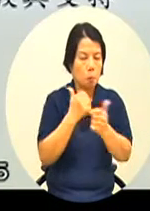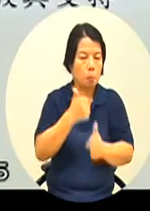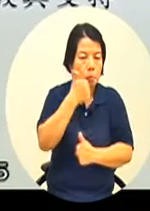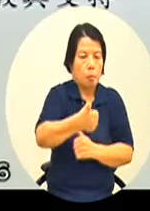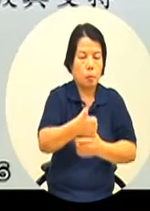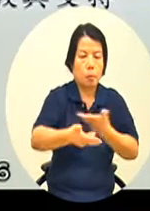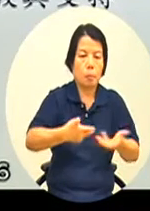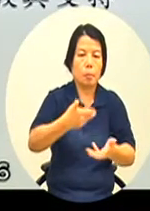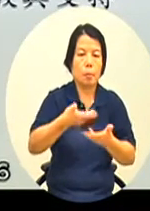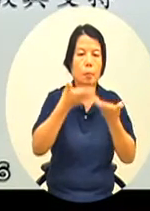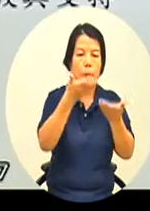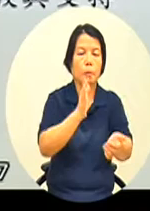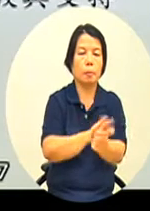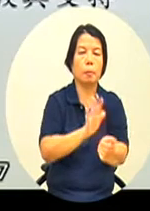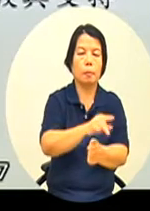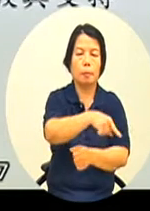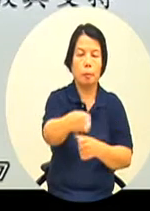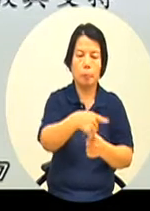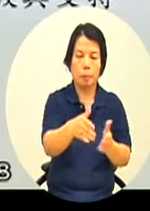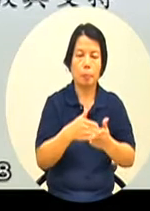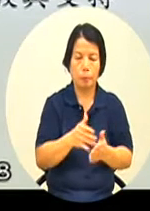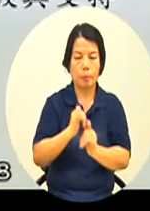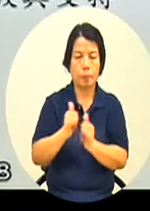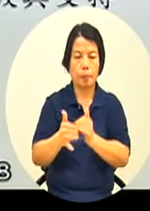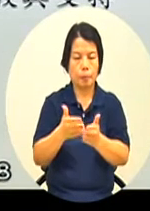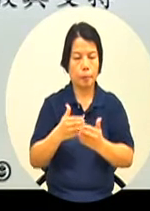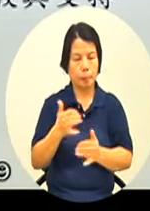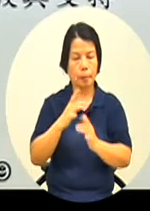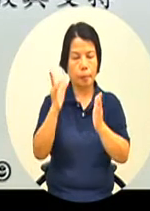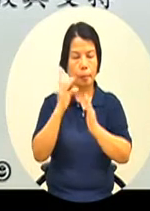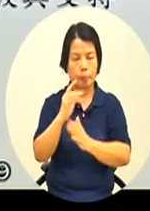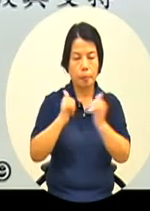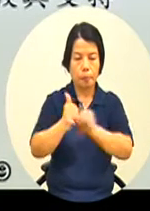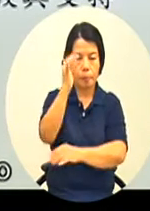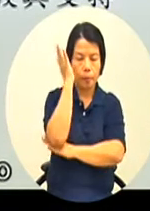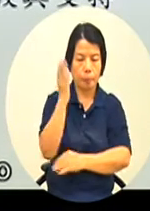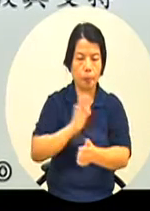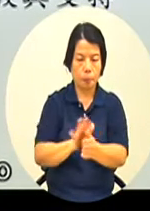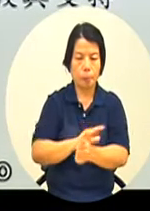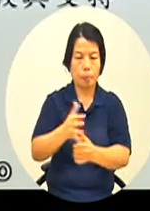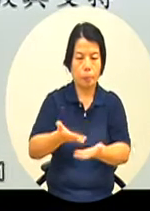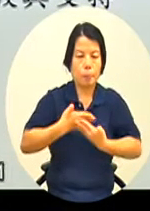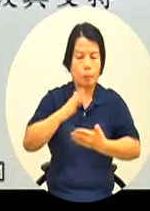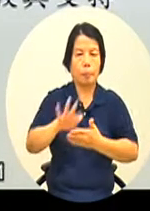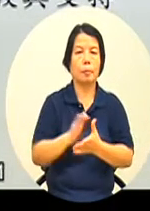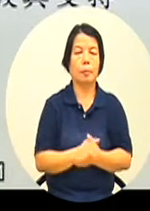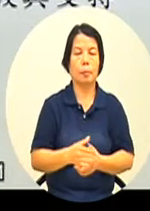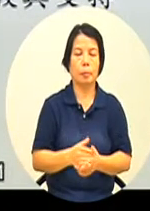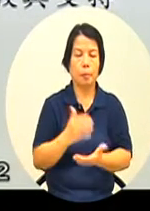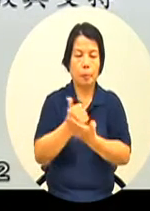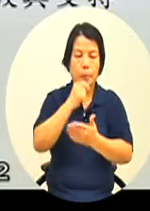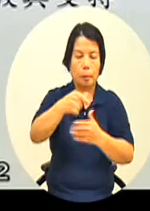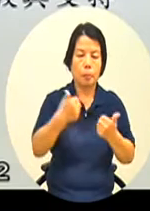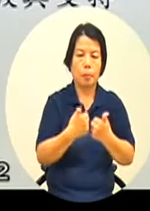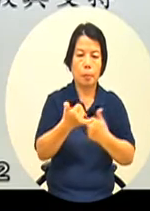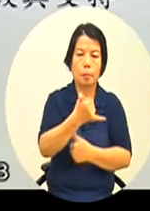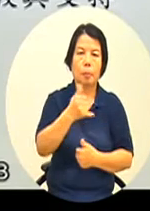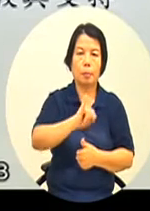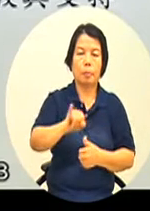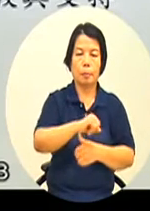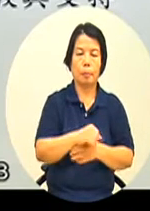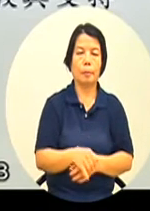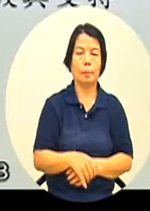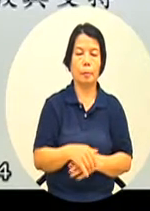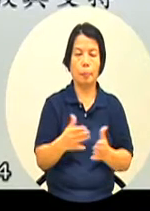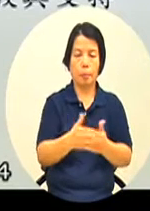市民朋友能够感到最佳的一个民政服务。在这个部分，也继续恳请我们所有的议员、女士、先生